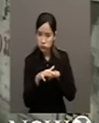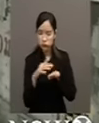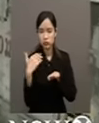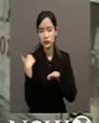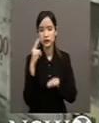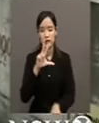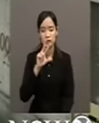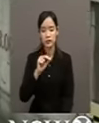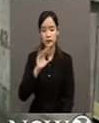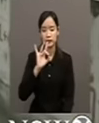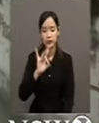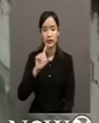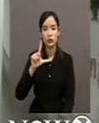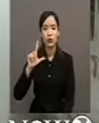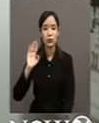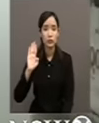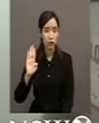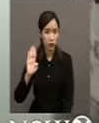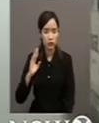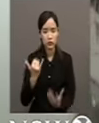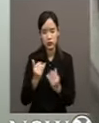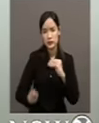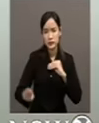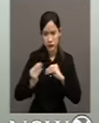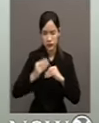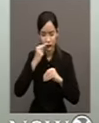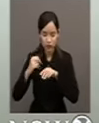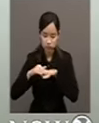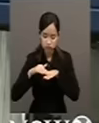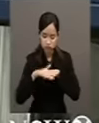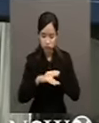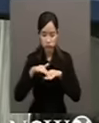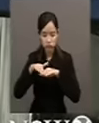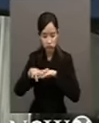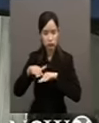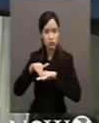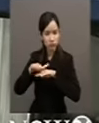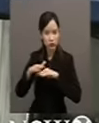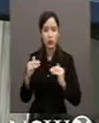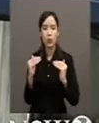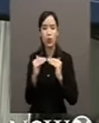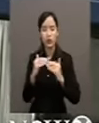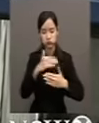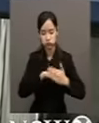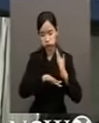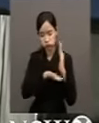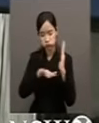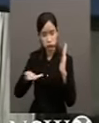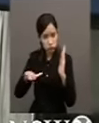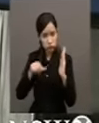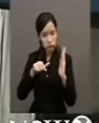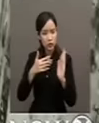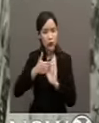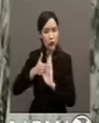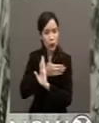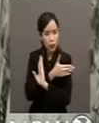ศก์เมตรครับจึงเพิ่มการระบายน้ำนะครับให้เท่ากับปริมาณน้ำที่ไหลลงอ่างก่อนที่จะมีการทำการ